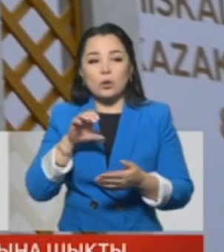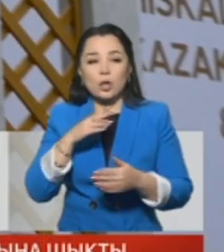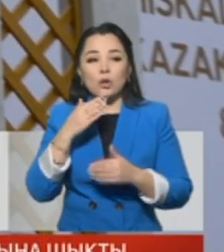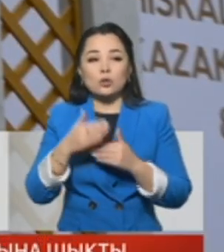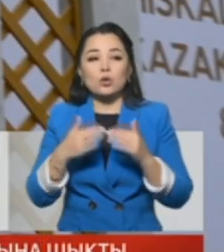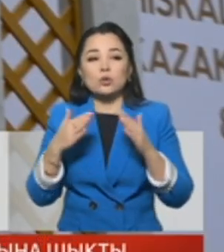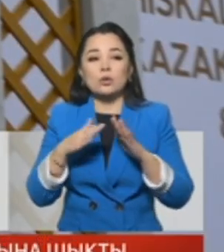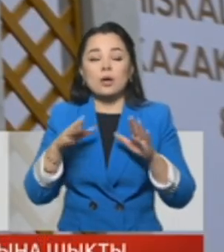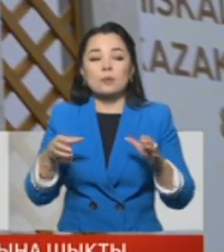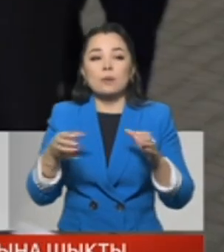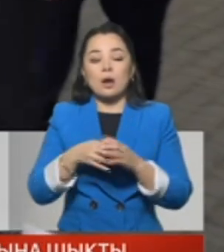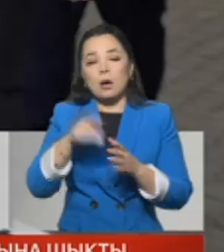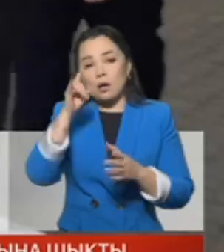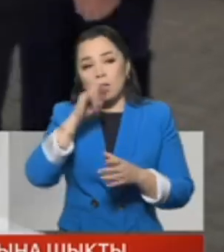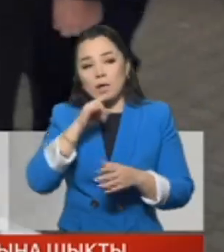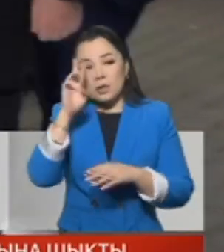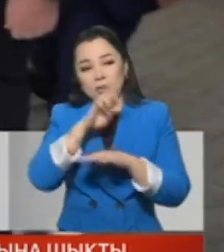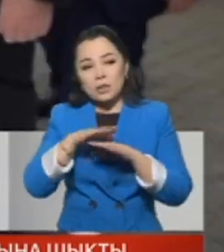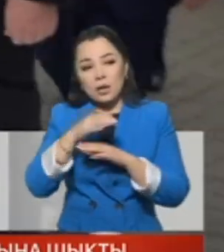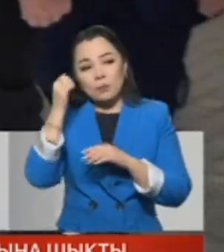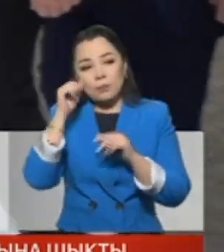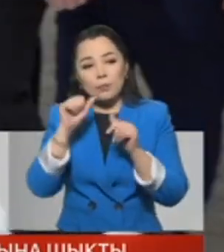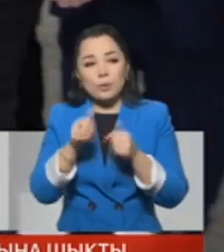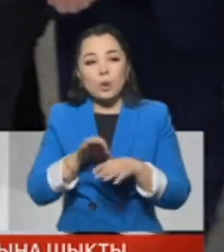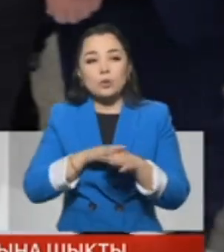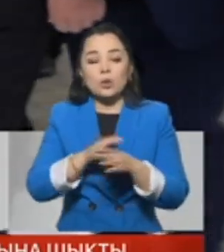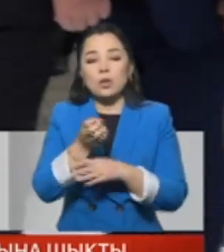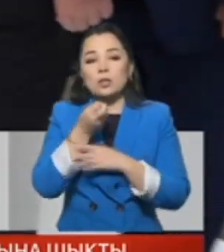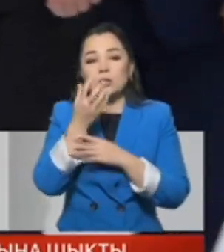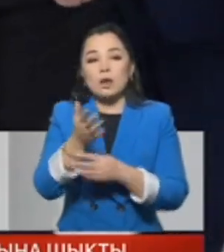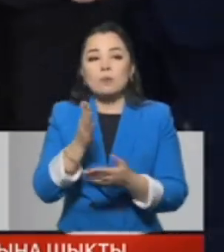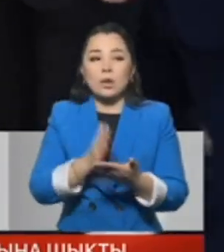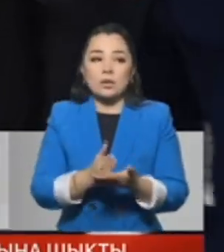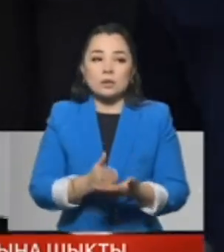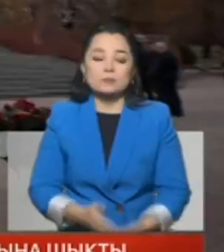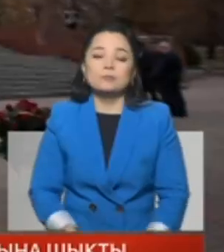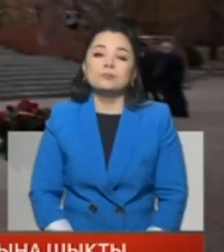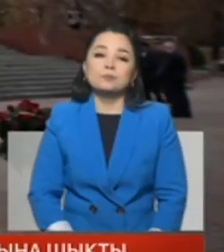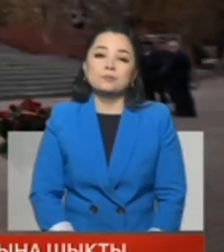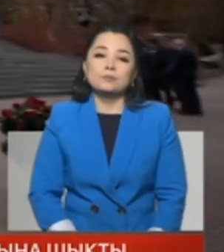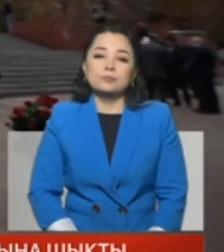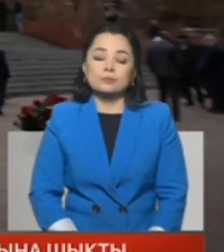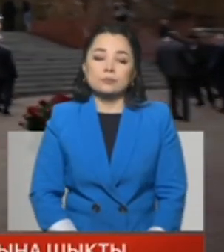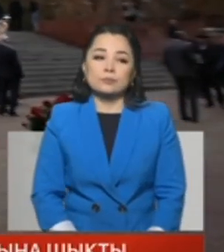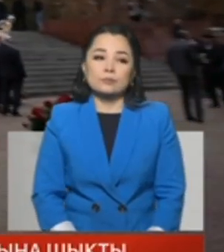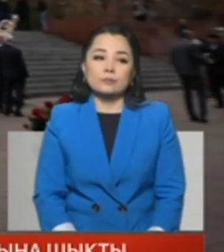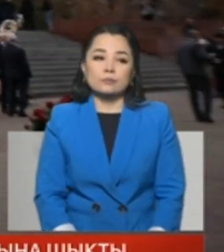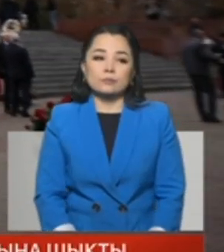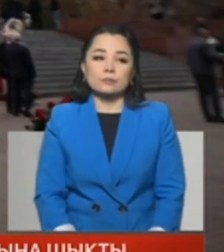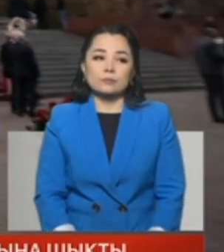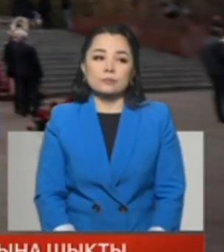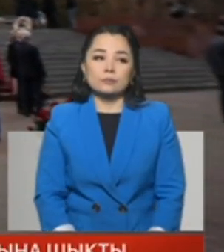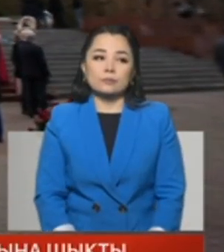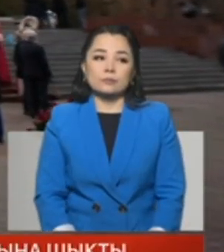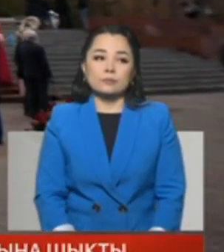алдындағы Қазақ еліне мың алғыс монументіне гүл қойды. Ғани Қалмаханов, Нұрлан Нұрбек, Қазақстан ұлттық телеарнасы, Шымкент.